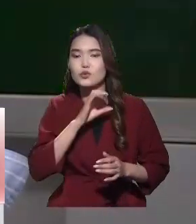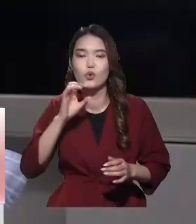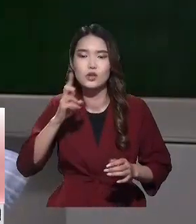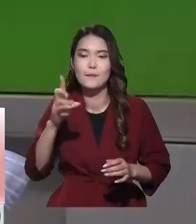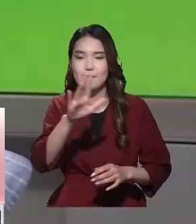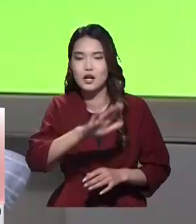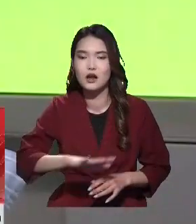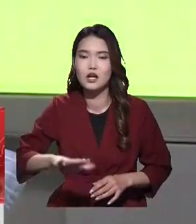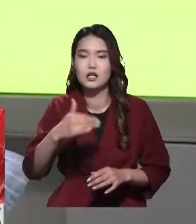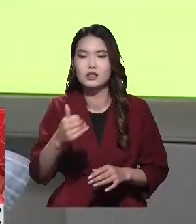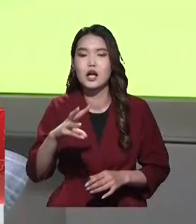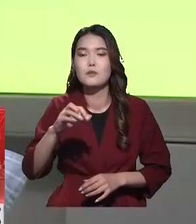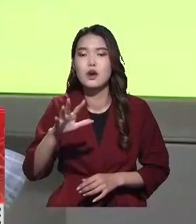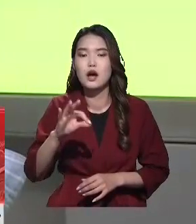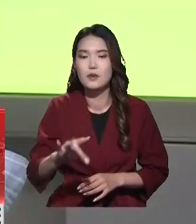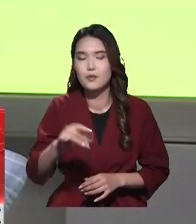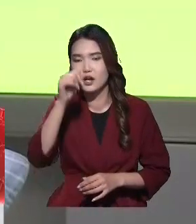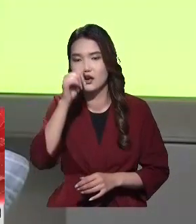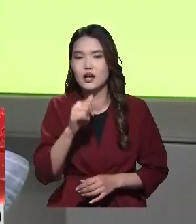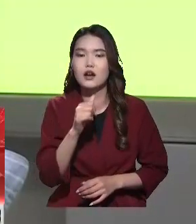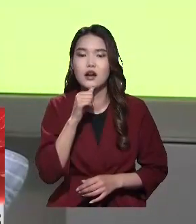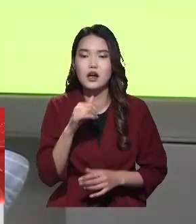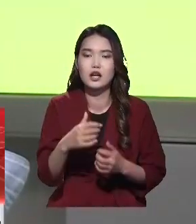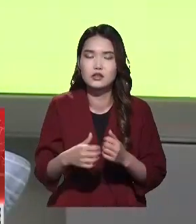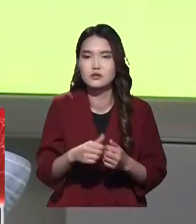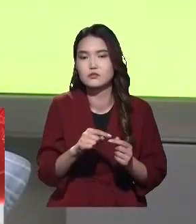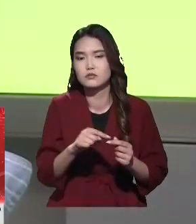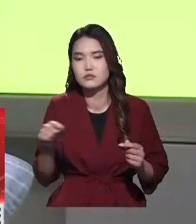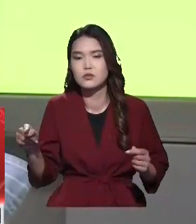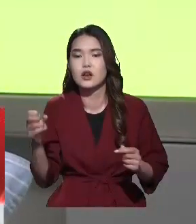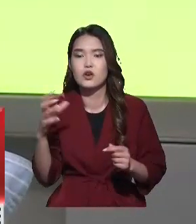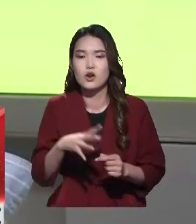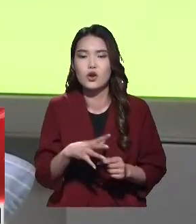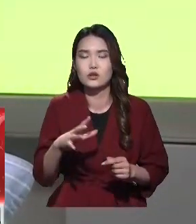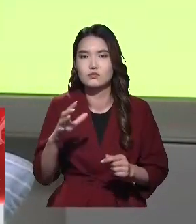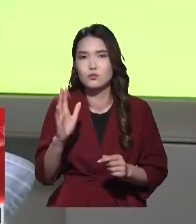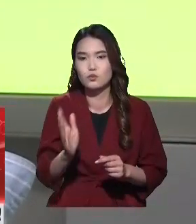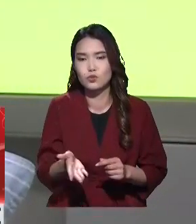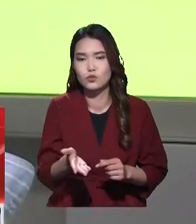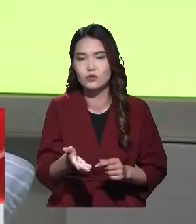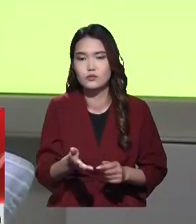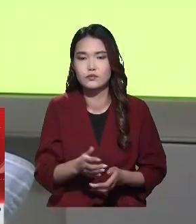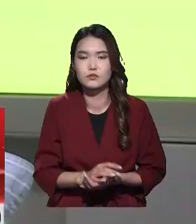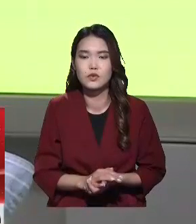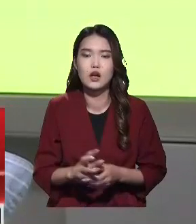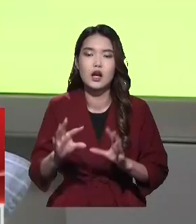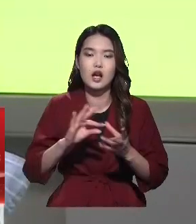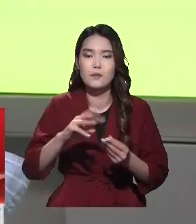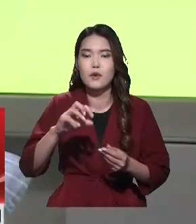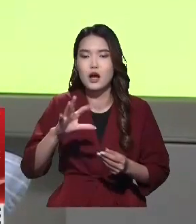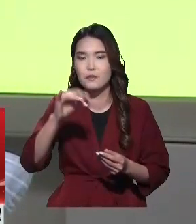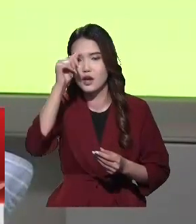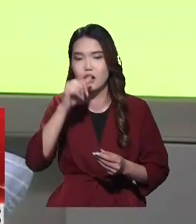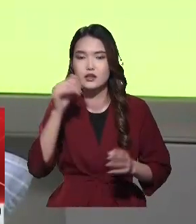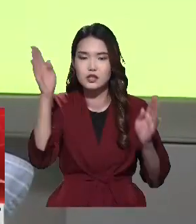батысында мамыр айында жауын шашын әдеттегіден аз болады, яғни нормадан төмен болады. Жалпы мамыр айындағы ауа